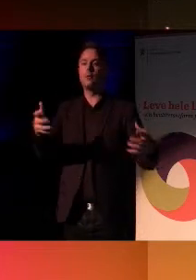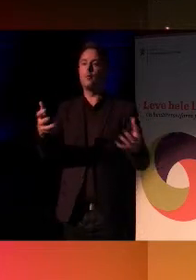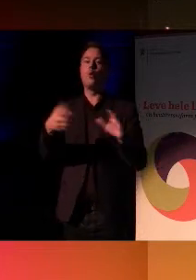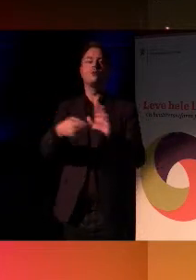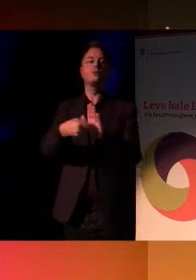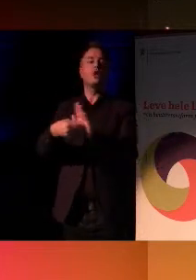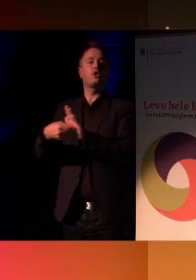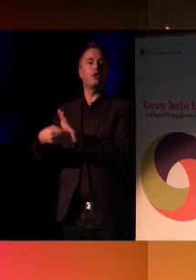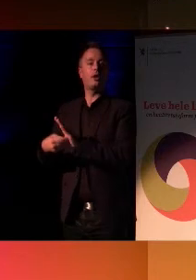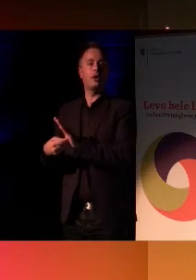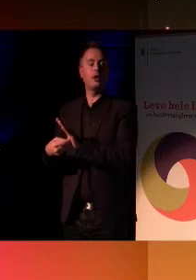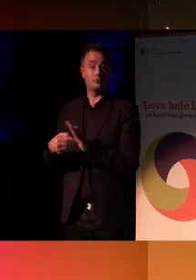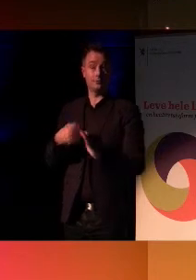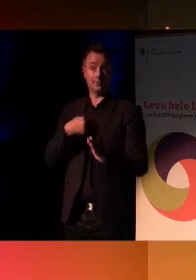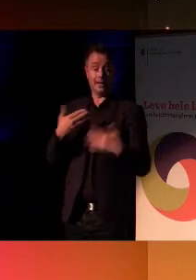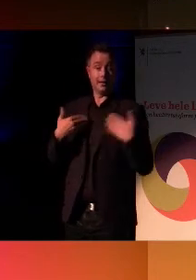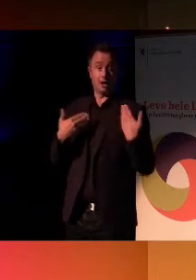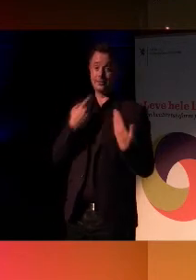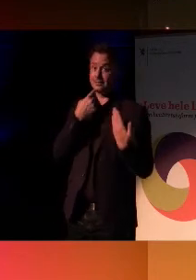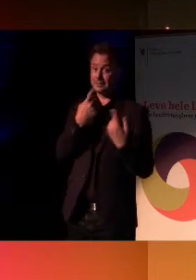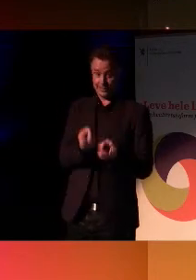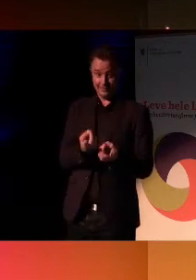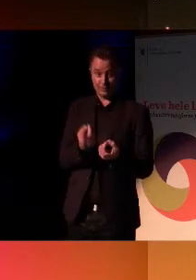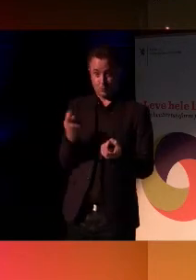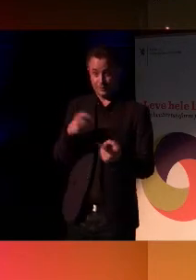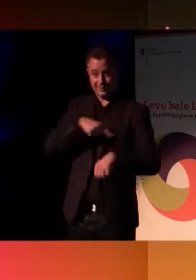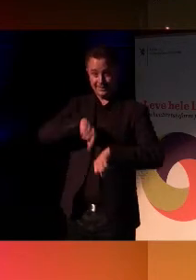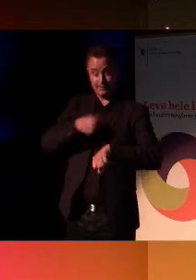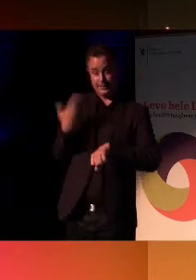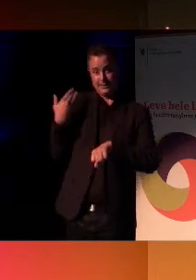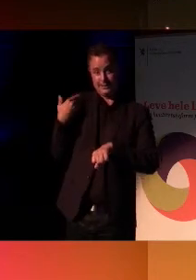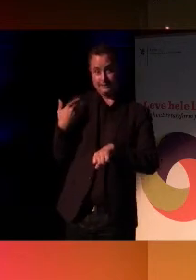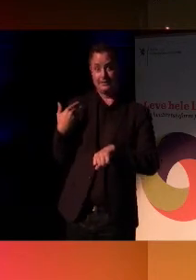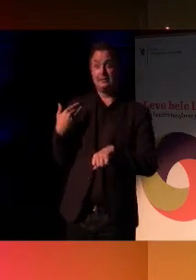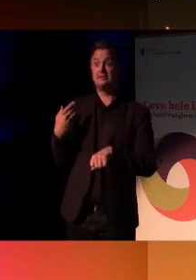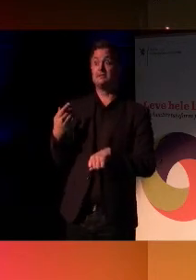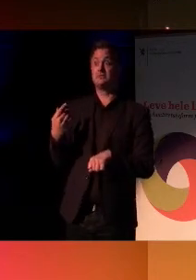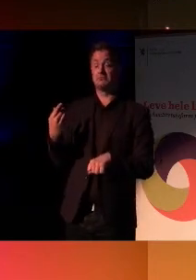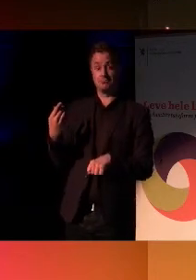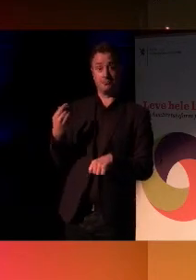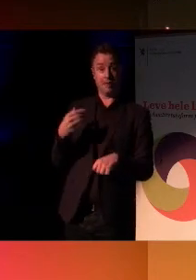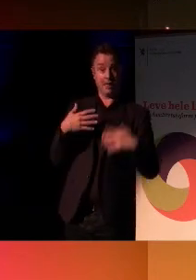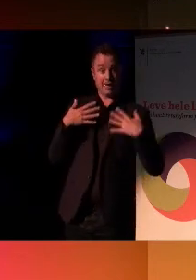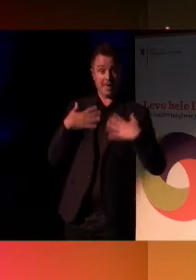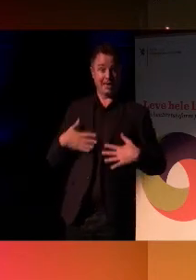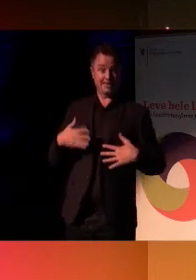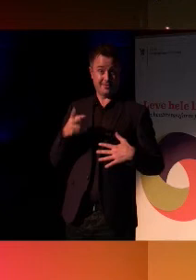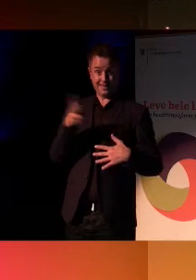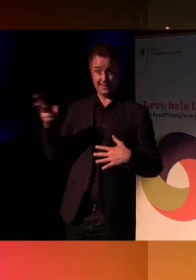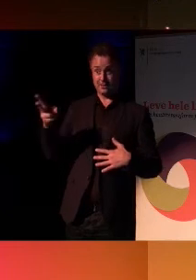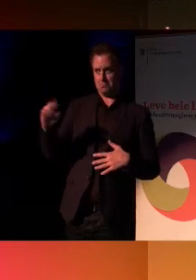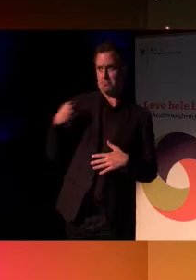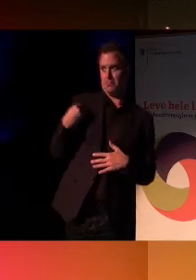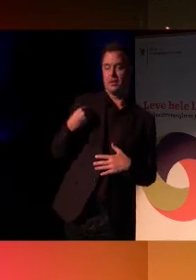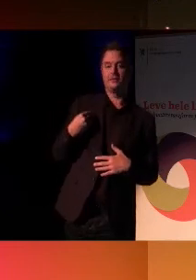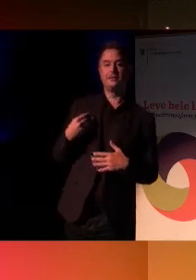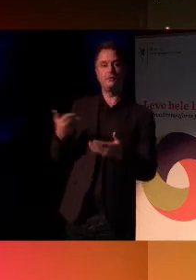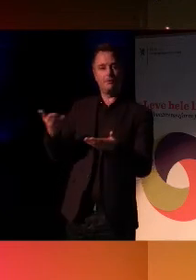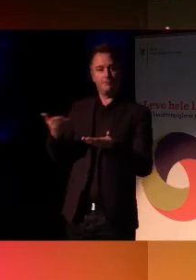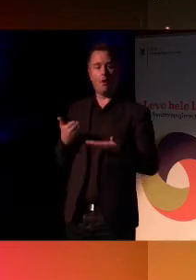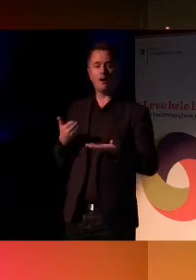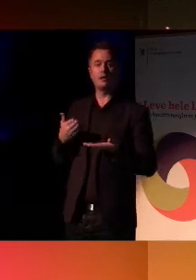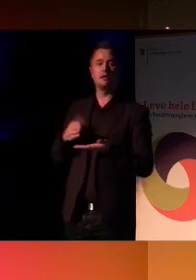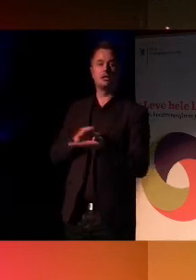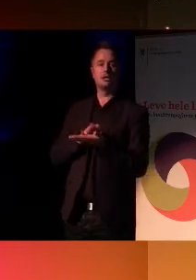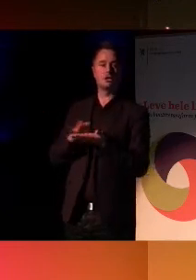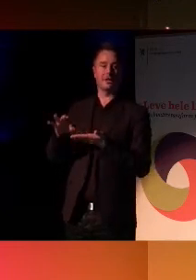er veldig glad for å si at det, bare for noen timer siden så fikk vi beskjed om at vi faktisk hadde fått tildelt strategiske midler fra Helse Vest, så tusen takk til de for det. Det var